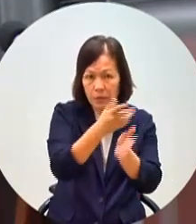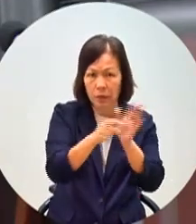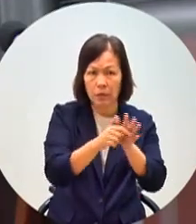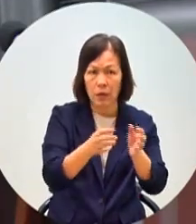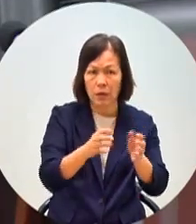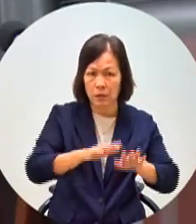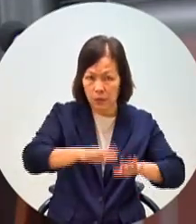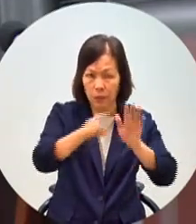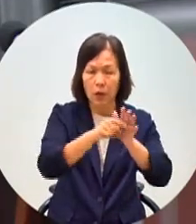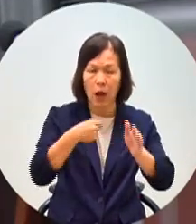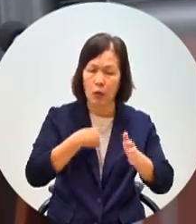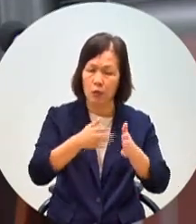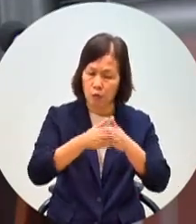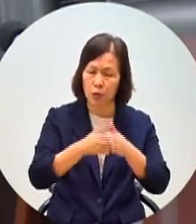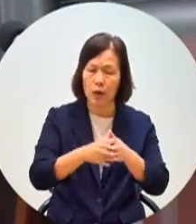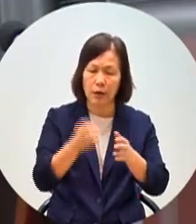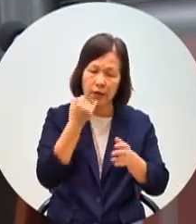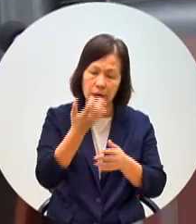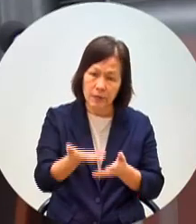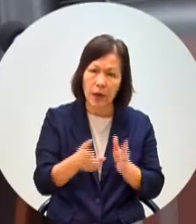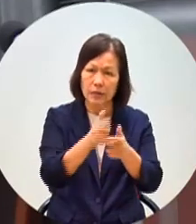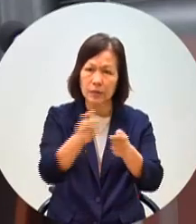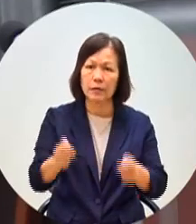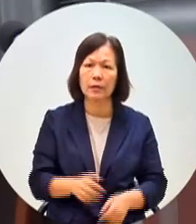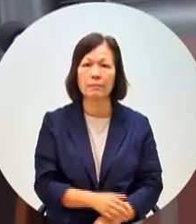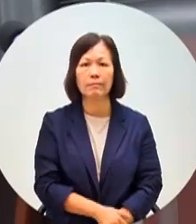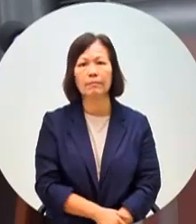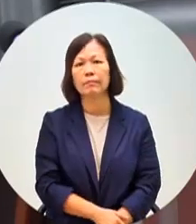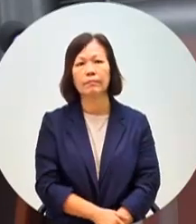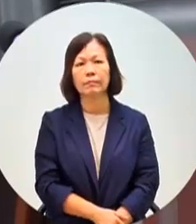高雄的需求，好不好？谢谢，以上。